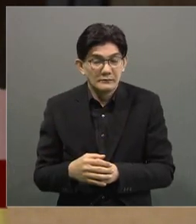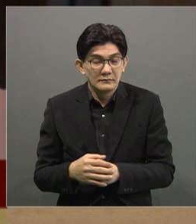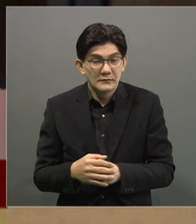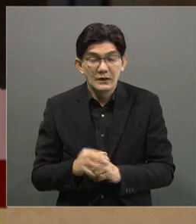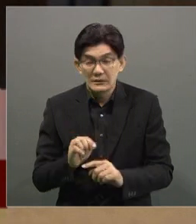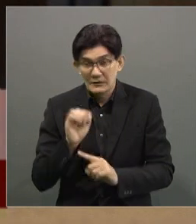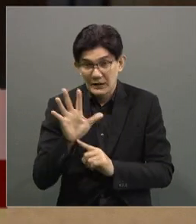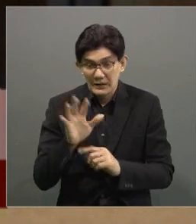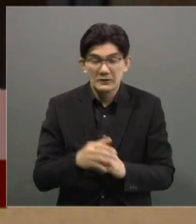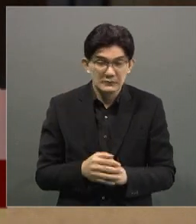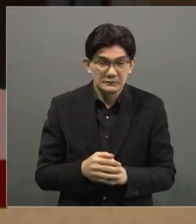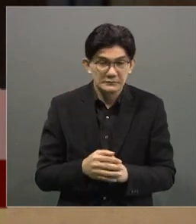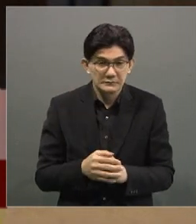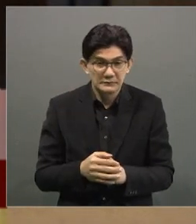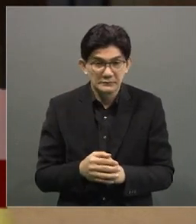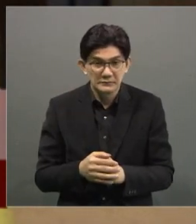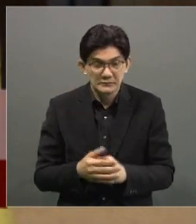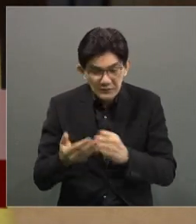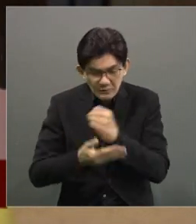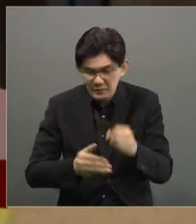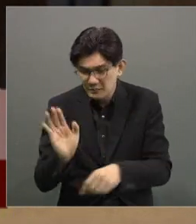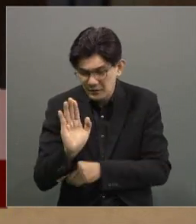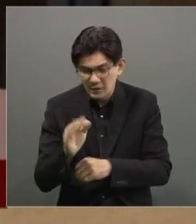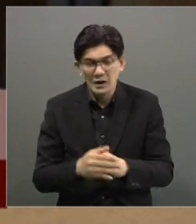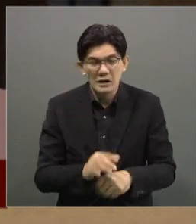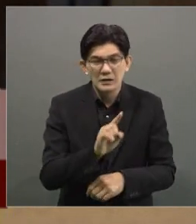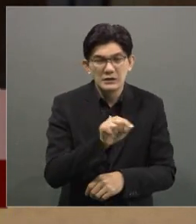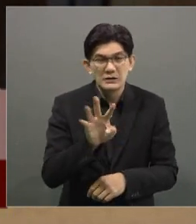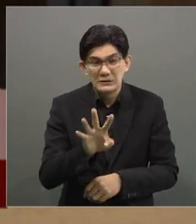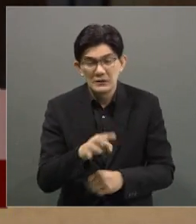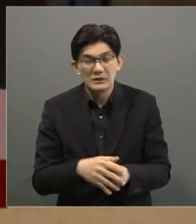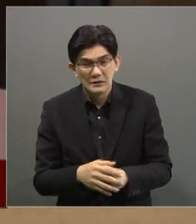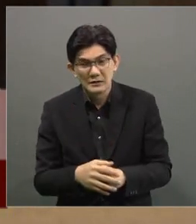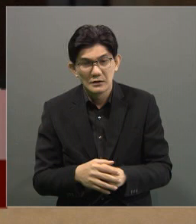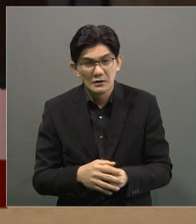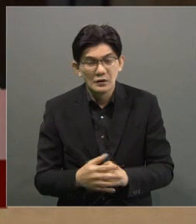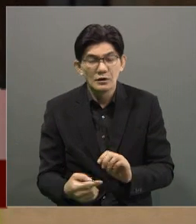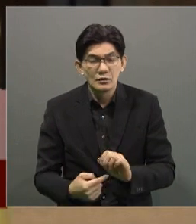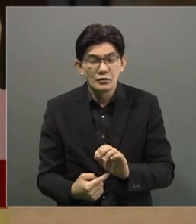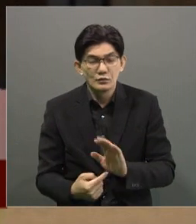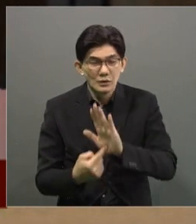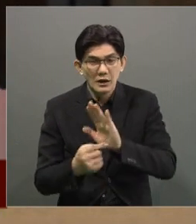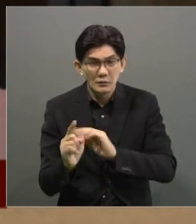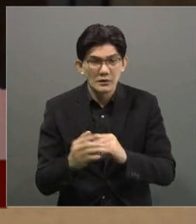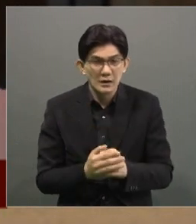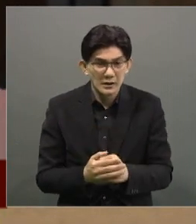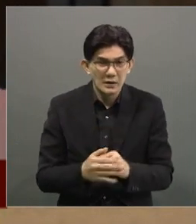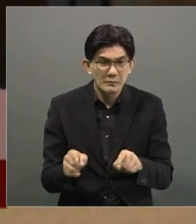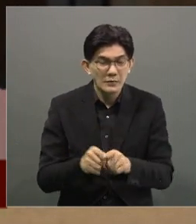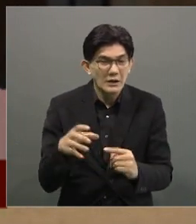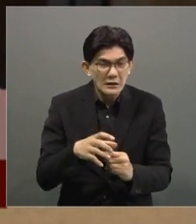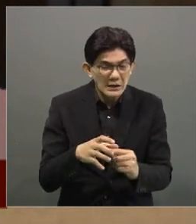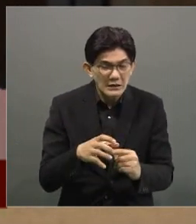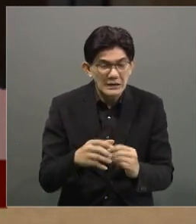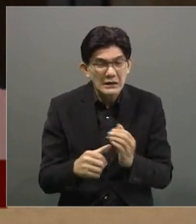ประเภท5ก็คือพวกที่ไม่ใช่ยาเสพติดประเภท1 2 3 4เช่นพวกฟินพวกเห็ดขี้ควายอะไรต่างๆพว